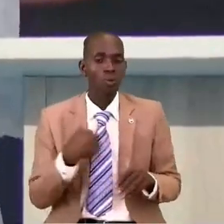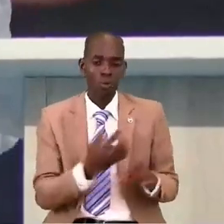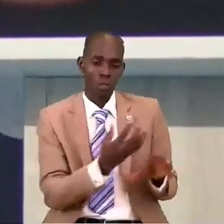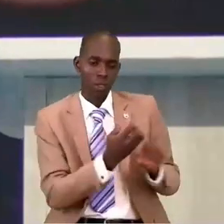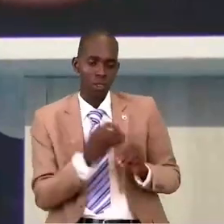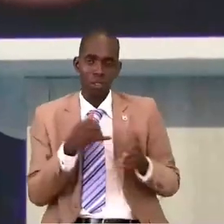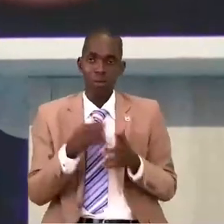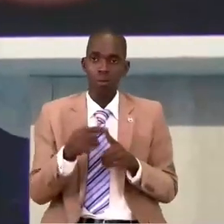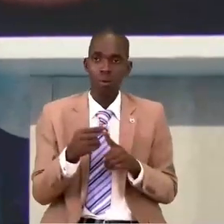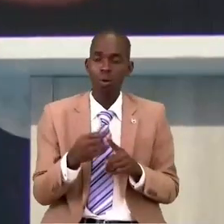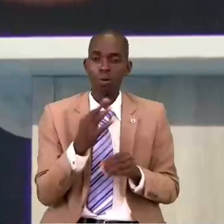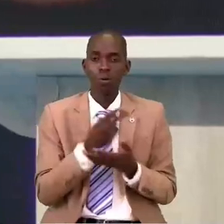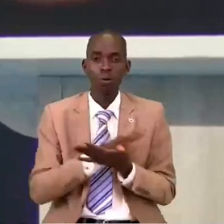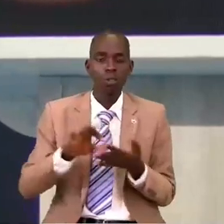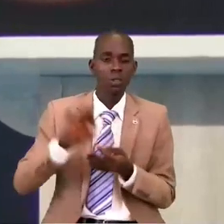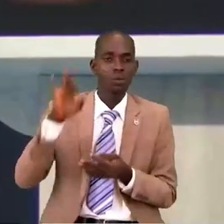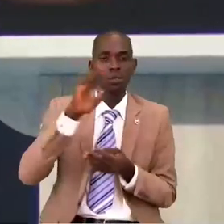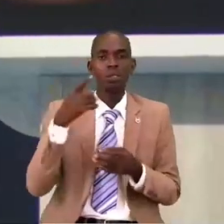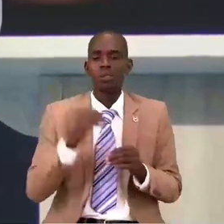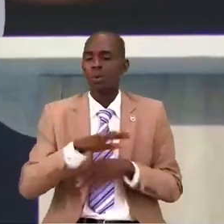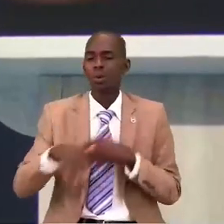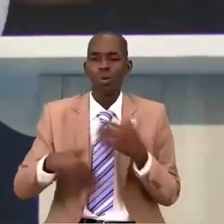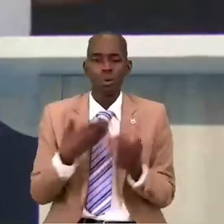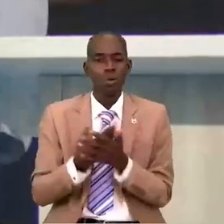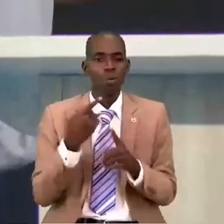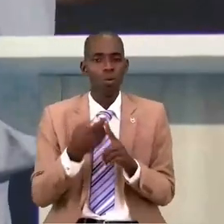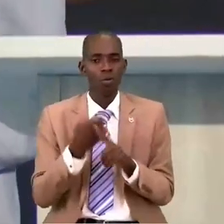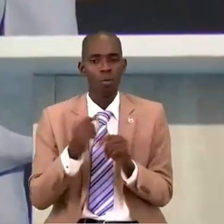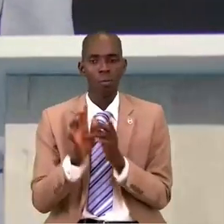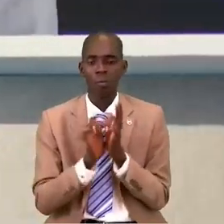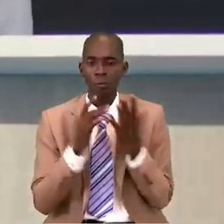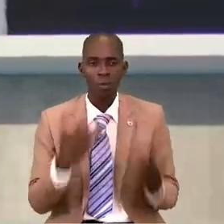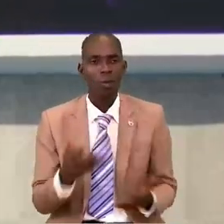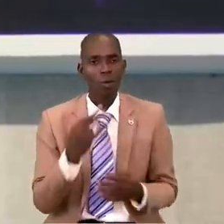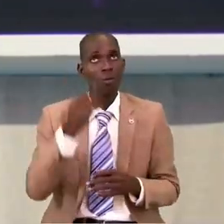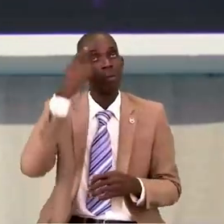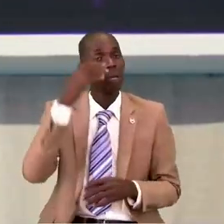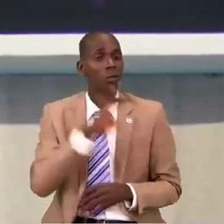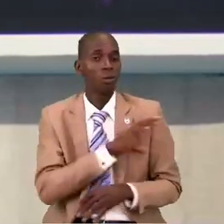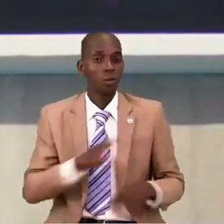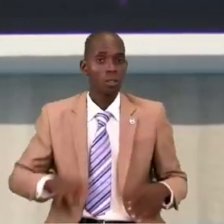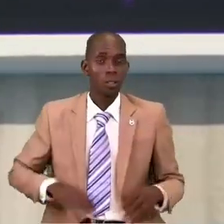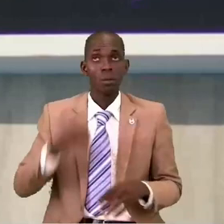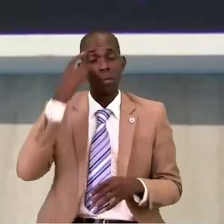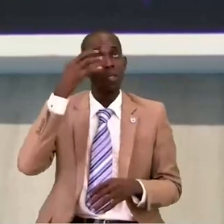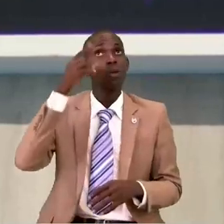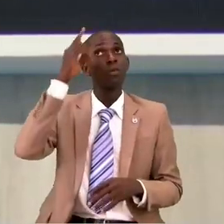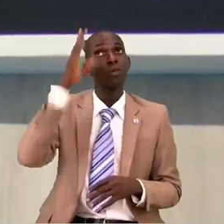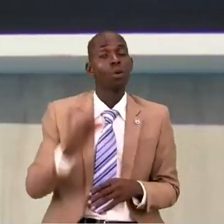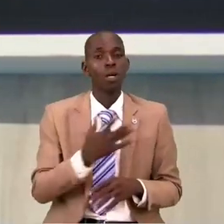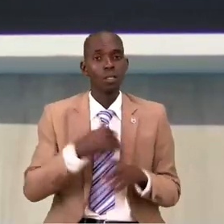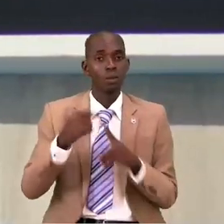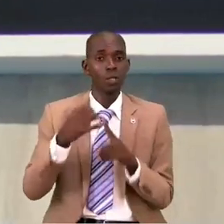Dieu, du message de Christ et de la révélation entière du ministre, du ministère du Saint-Esprit.